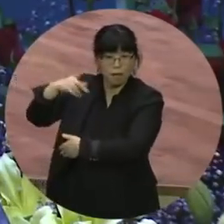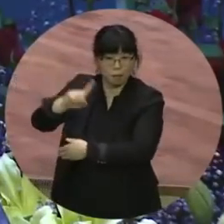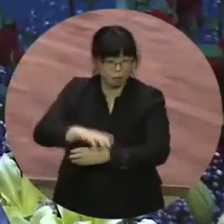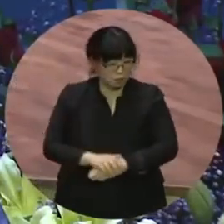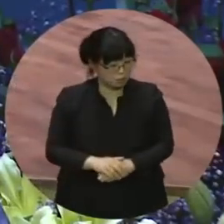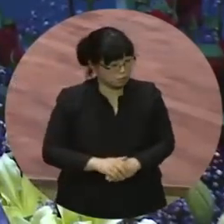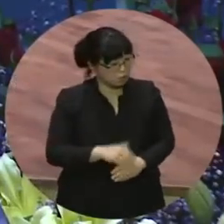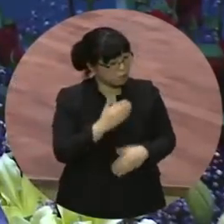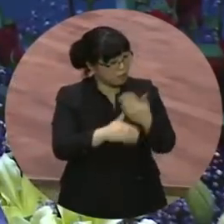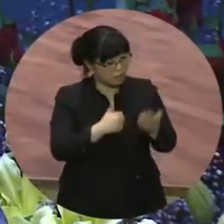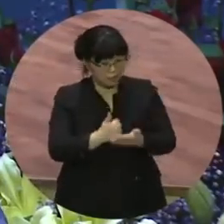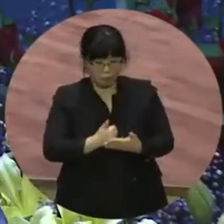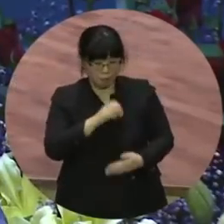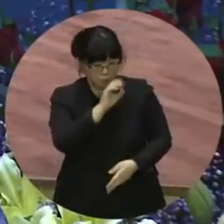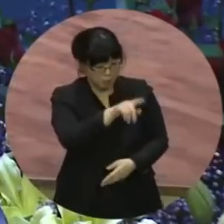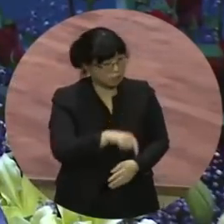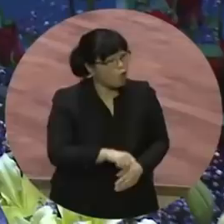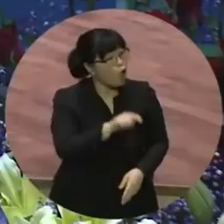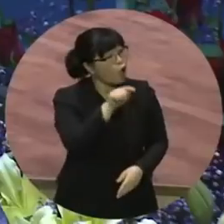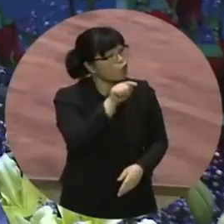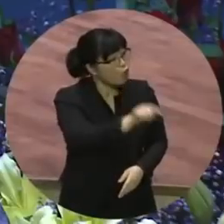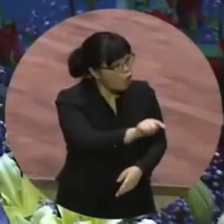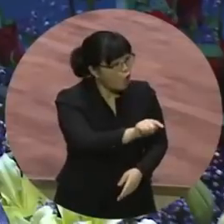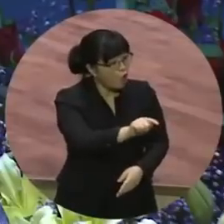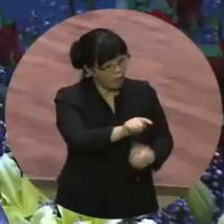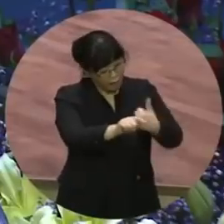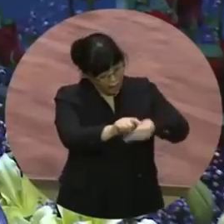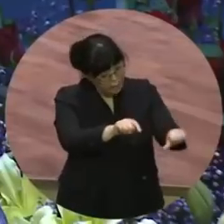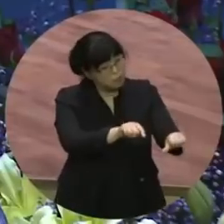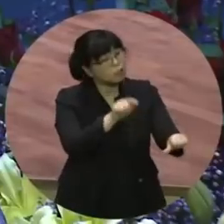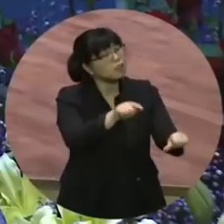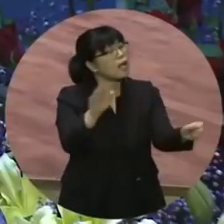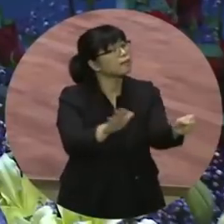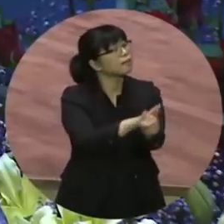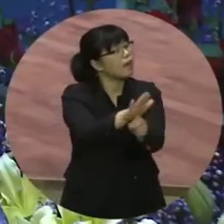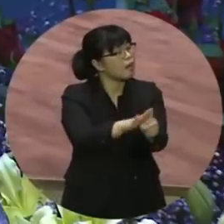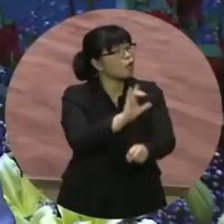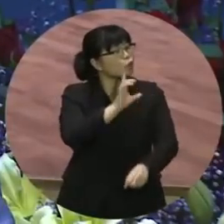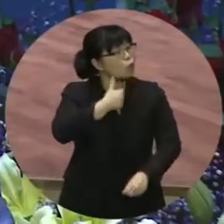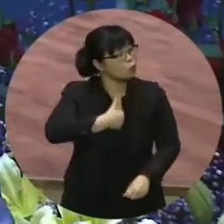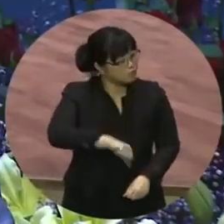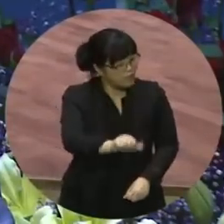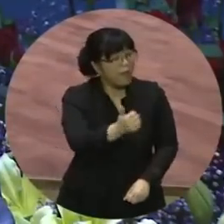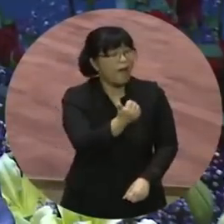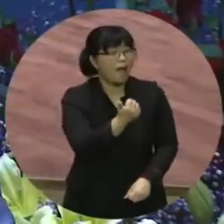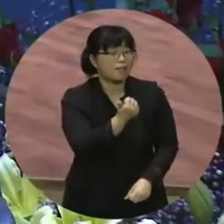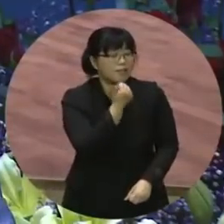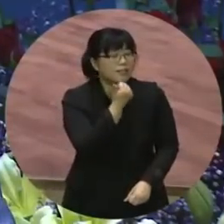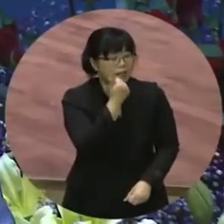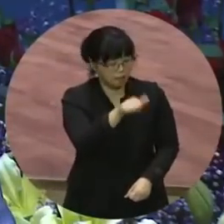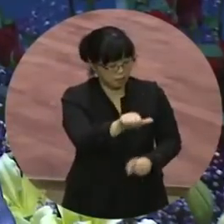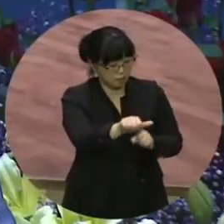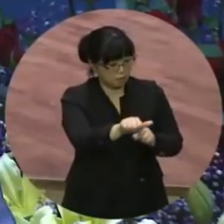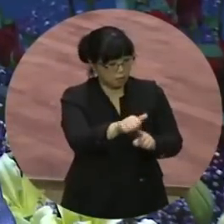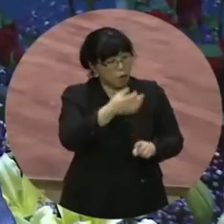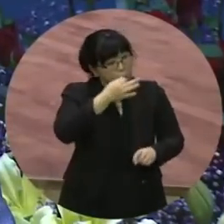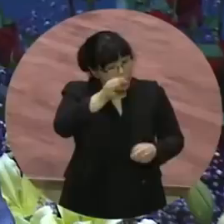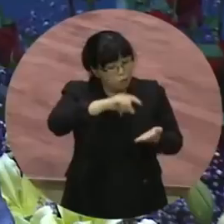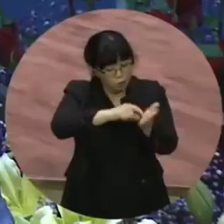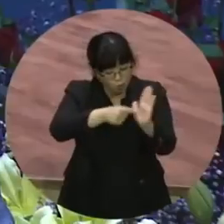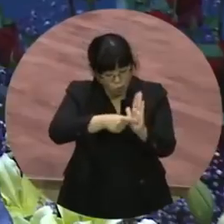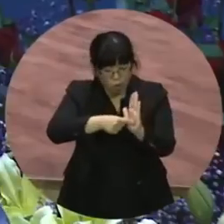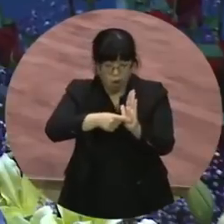너 아들, 너가 사랑하는 독자 일어납니다. 얼마나 아브라함이